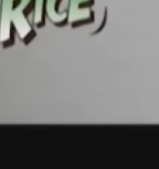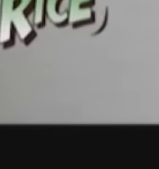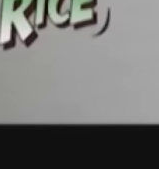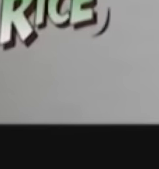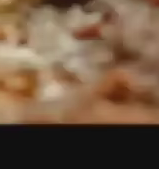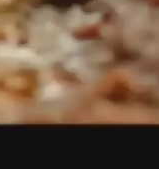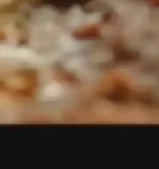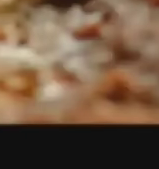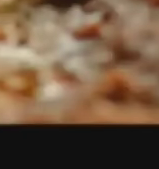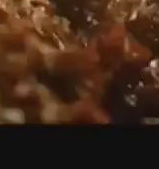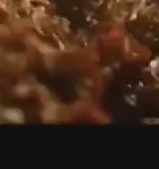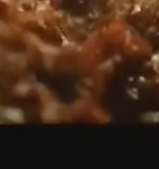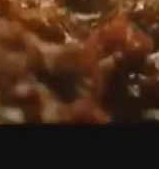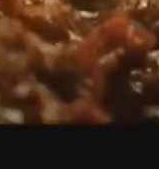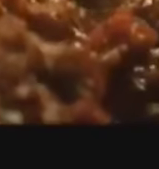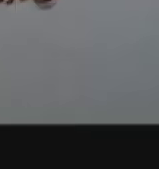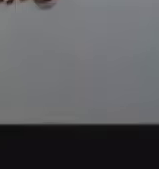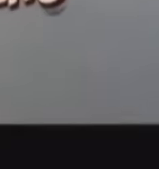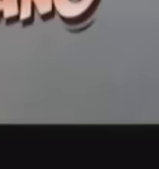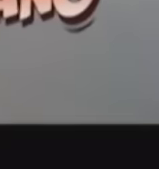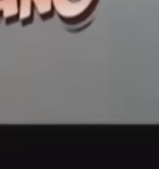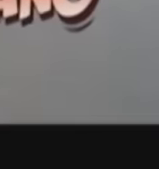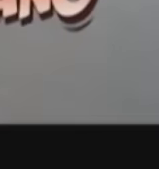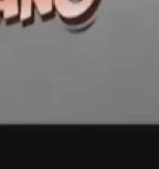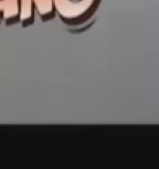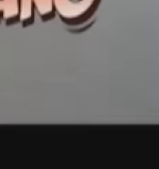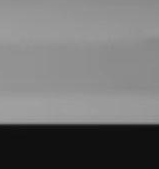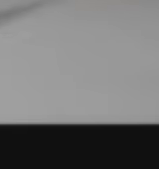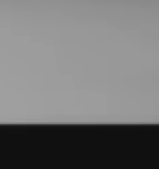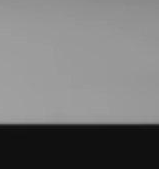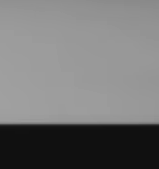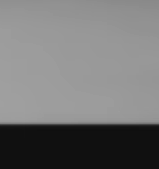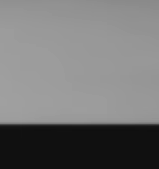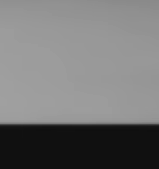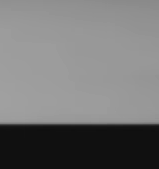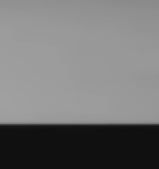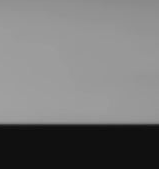Alia. Beef Rendang dari Arif.